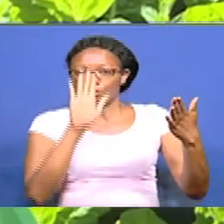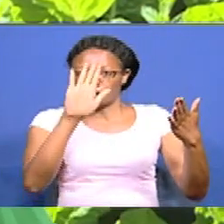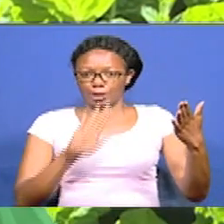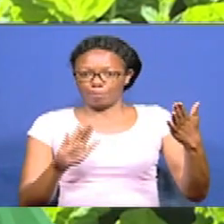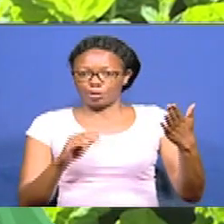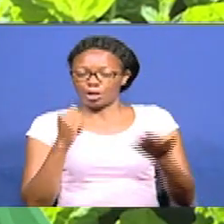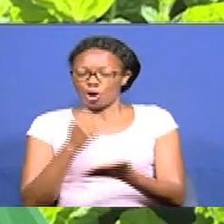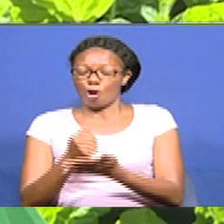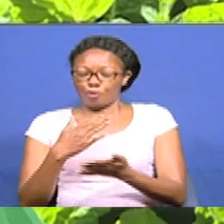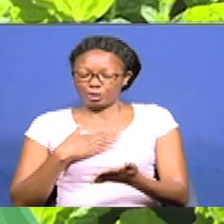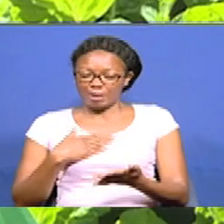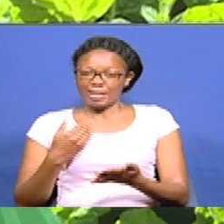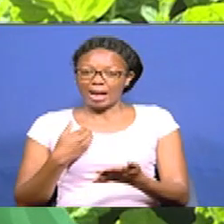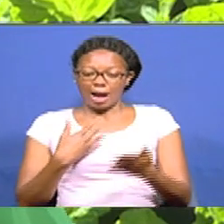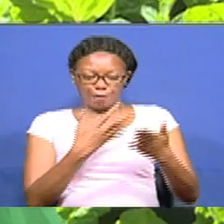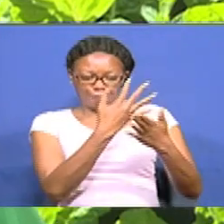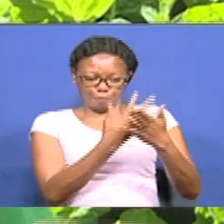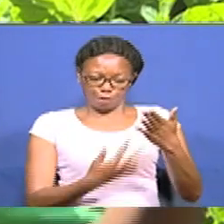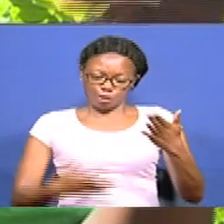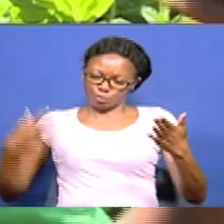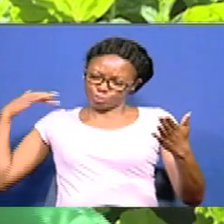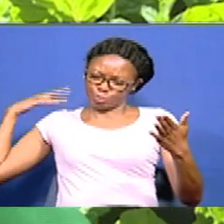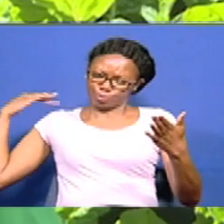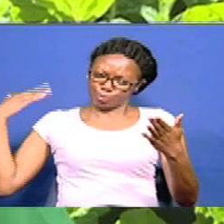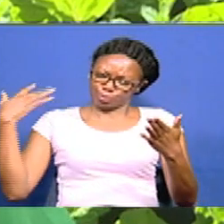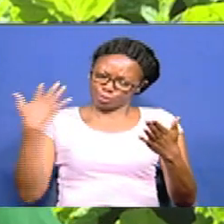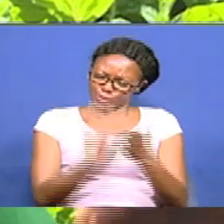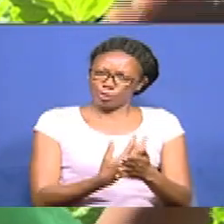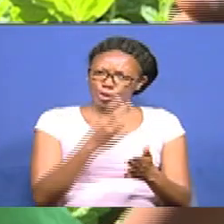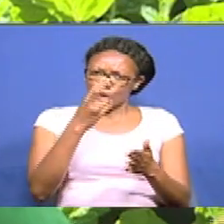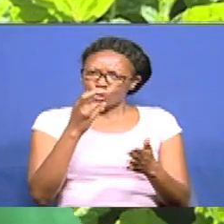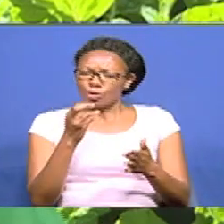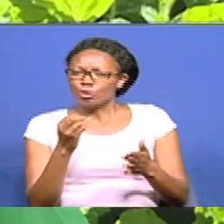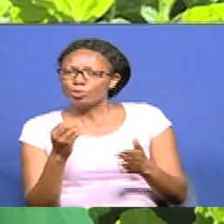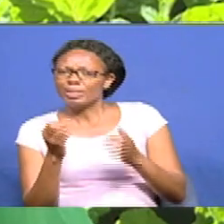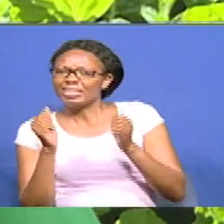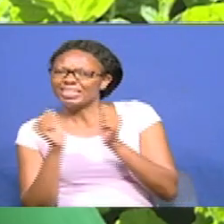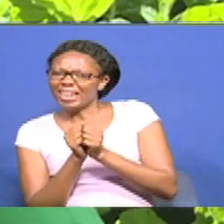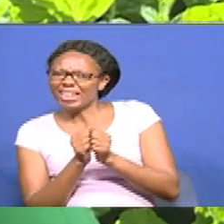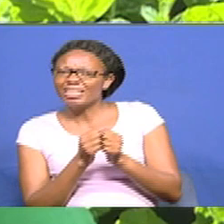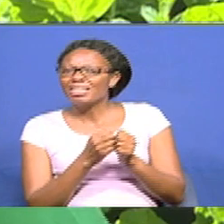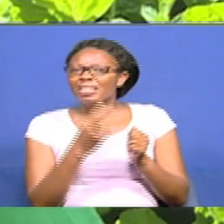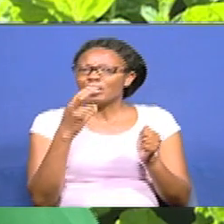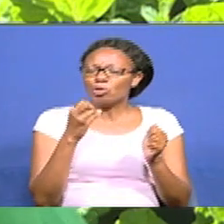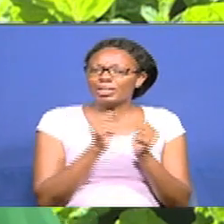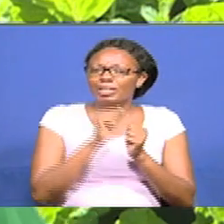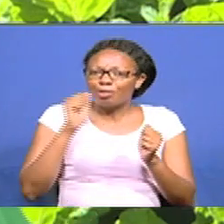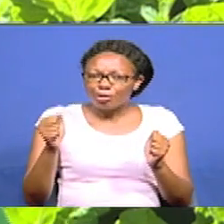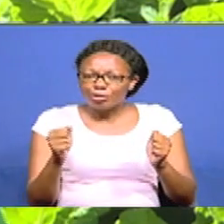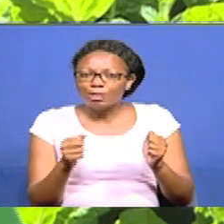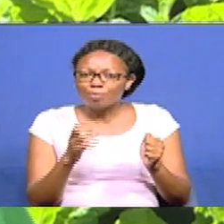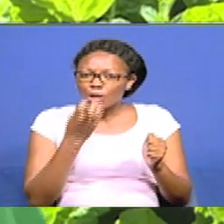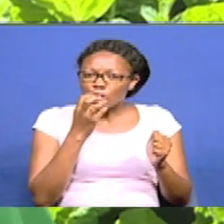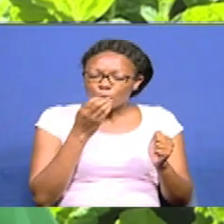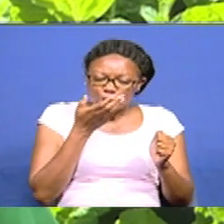kukutolea 2010, 2013, 2015. Ulipanda hii nyanya na ilitupea